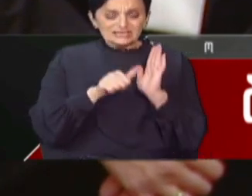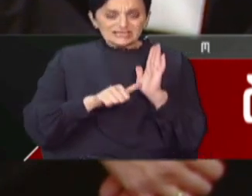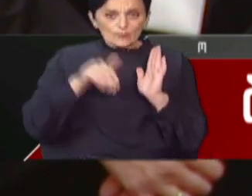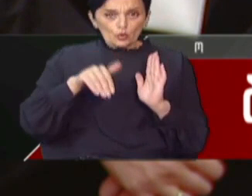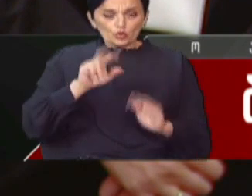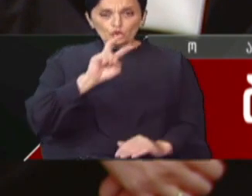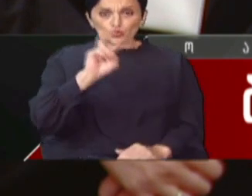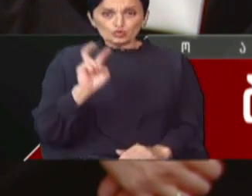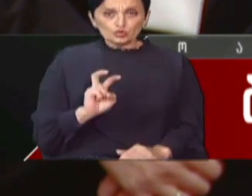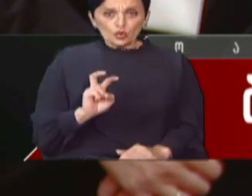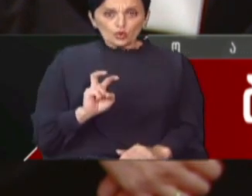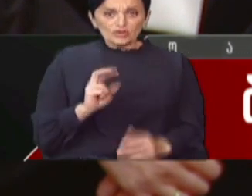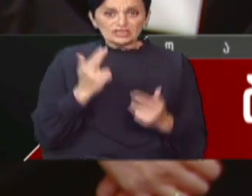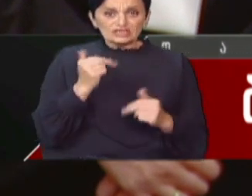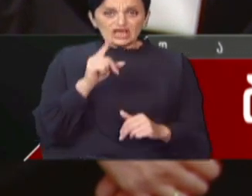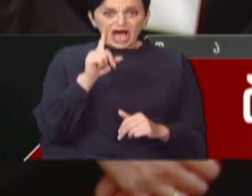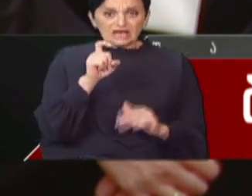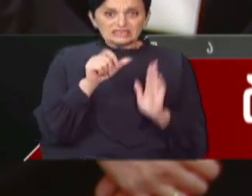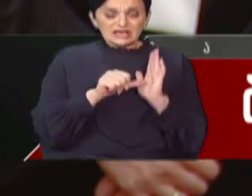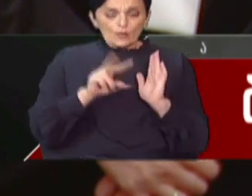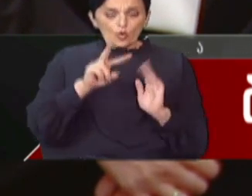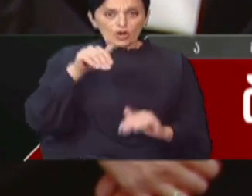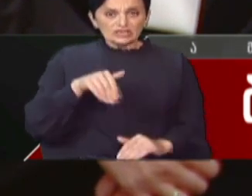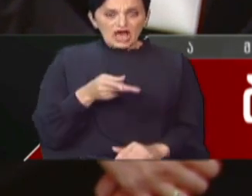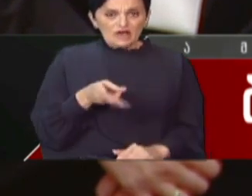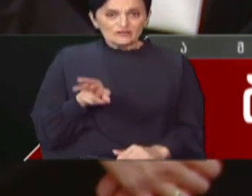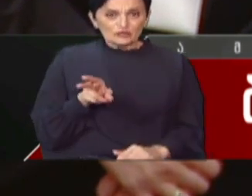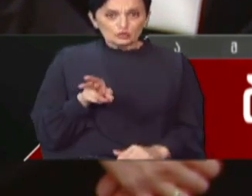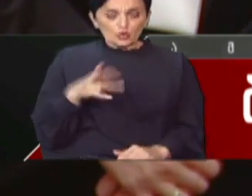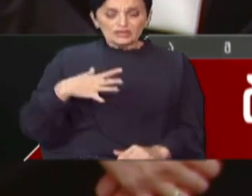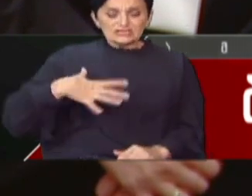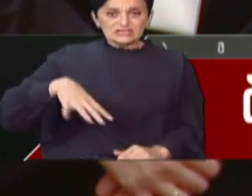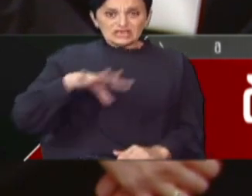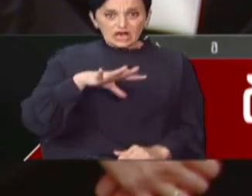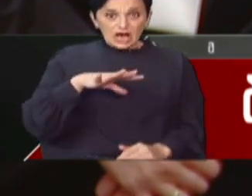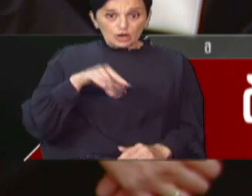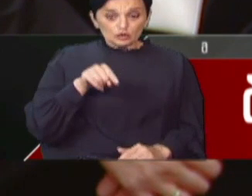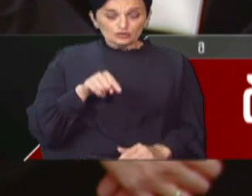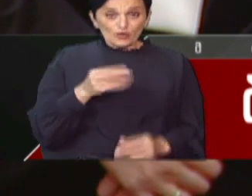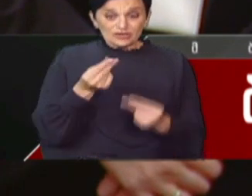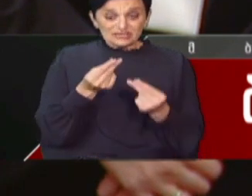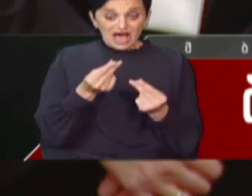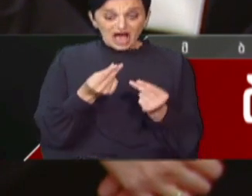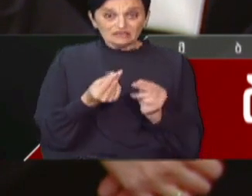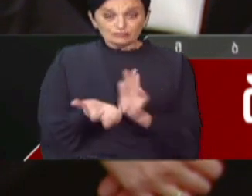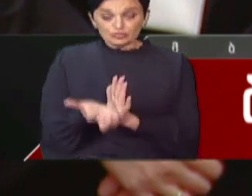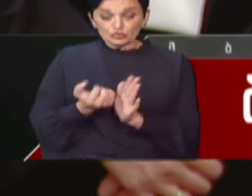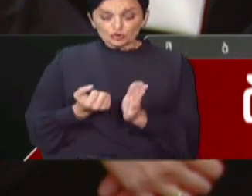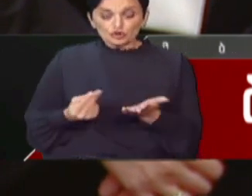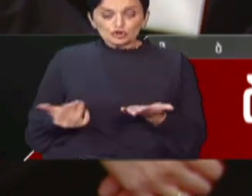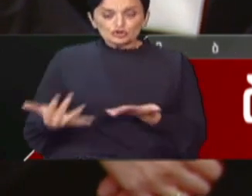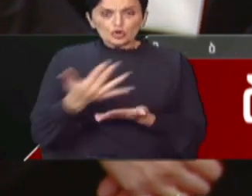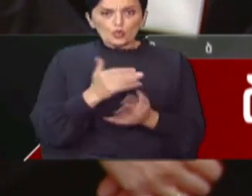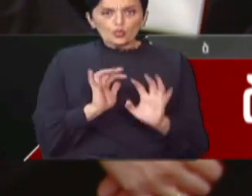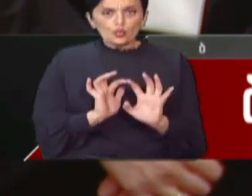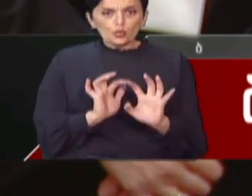560,000 აშშ დოლარი და 162,000 ევრო. საქართველოში თანხის განაღდებასა და შეგროვებას